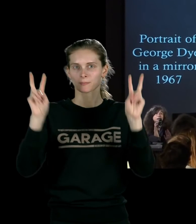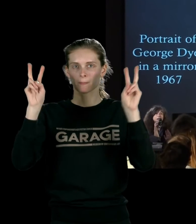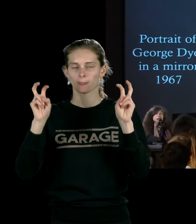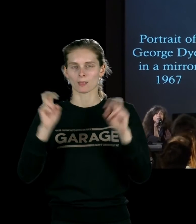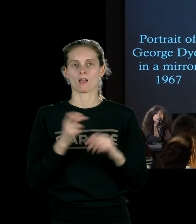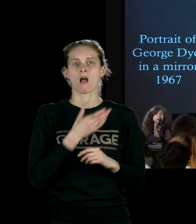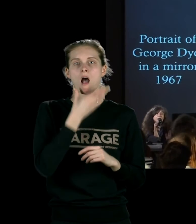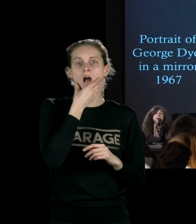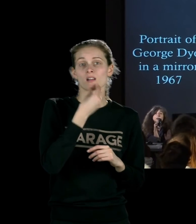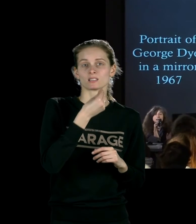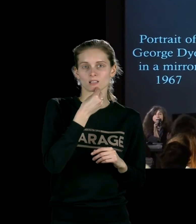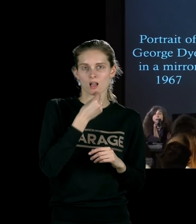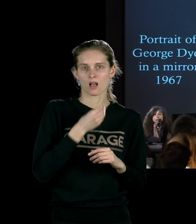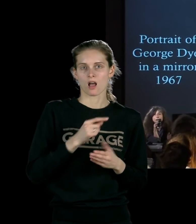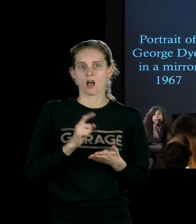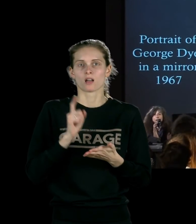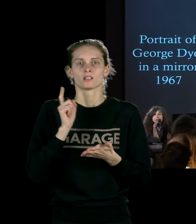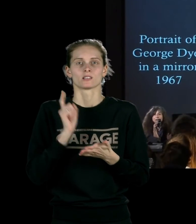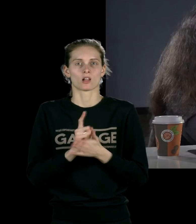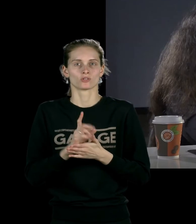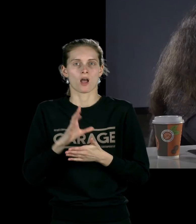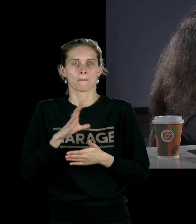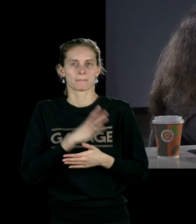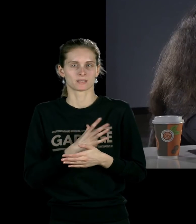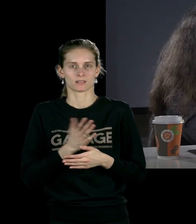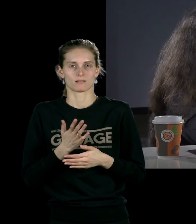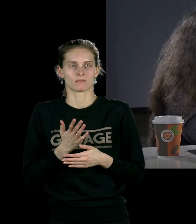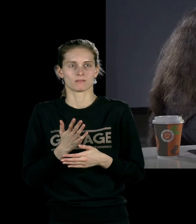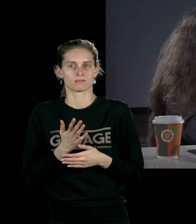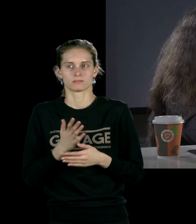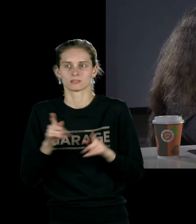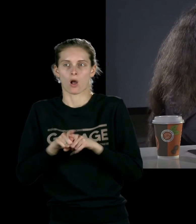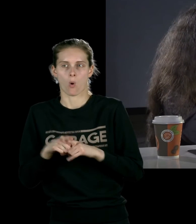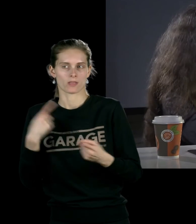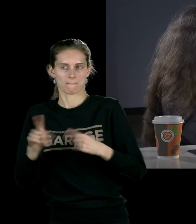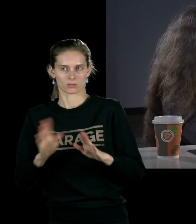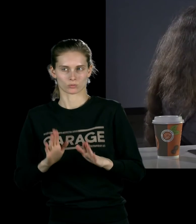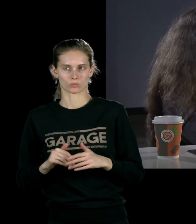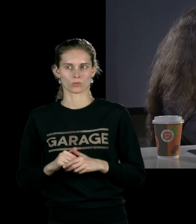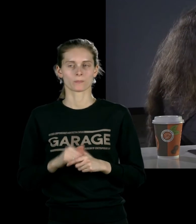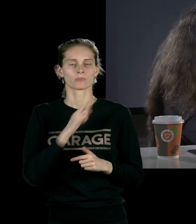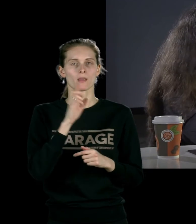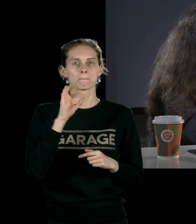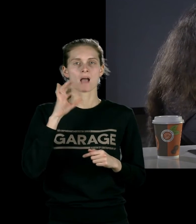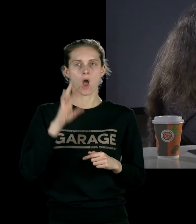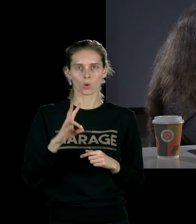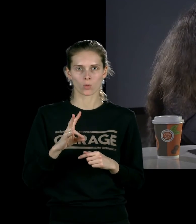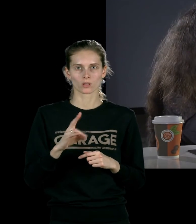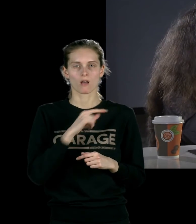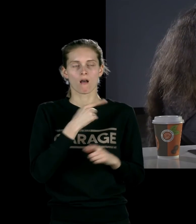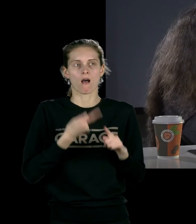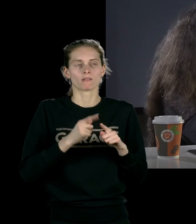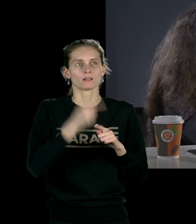что красота должна быть конвульсивной или не быть никакой. Собственно говоря, то, что представляет полотно Бэкона, это и есть вот эта